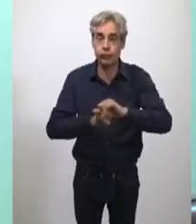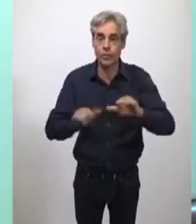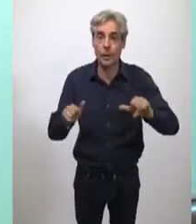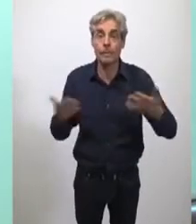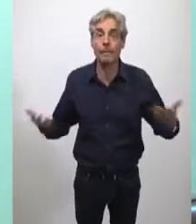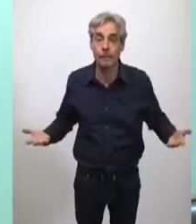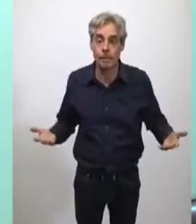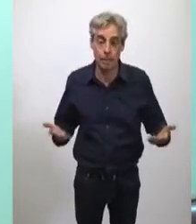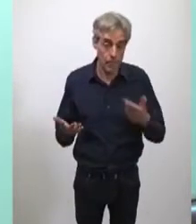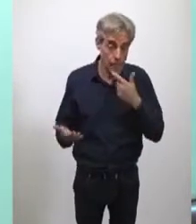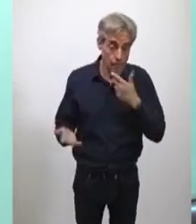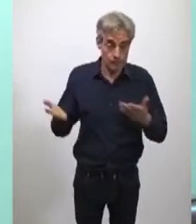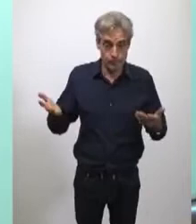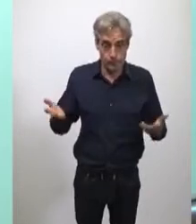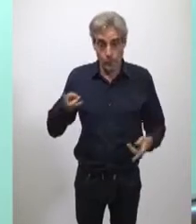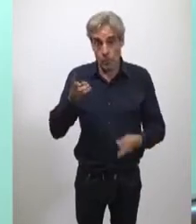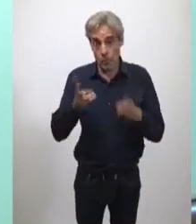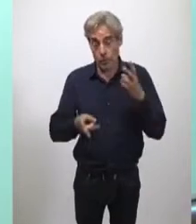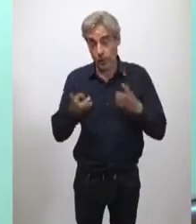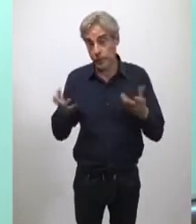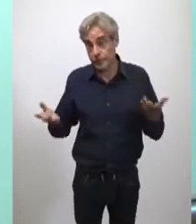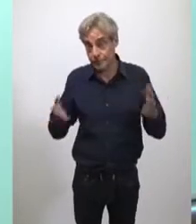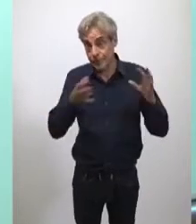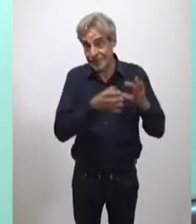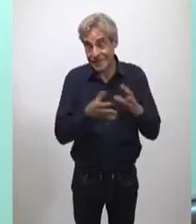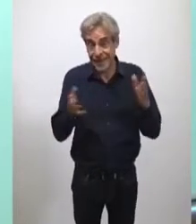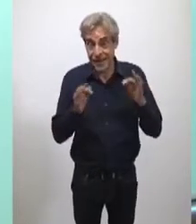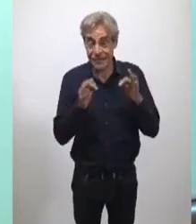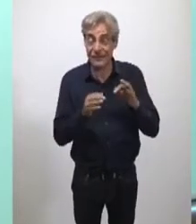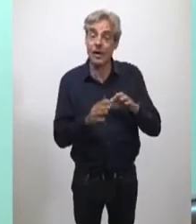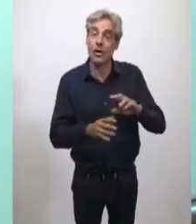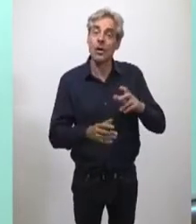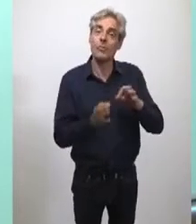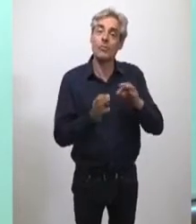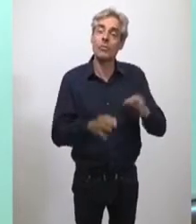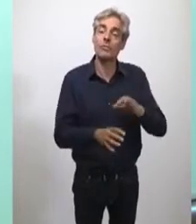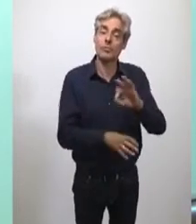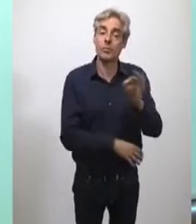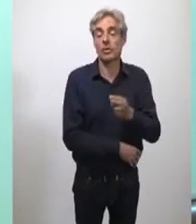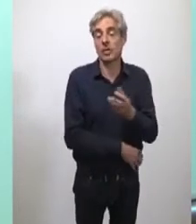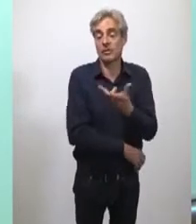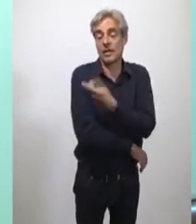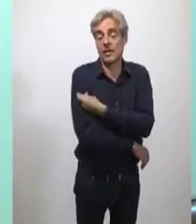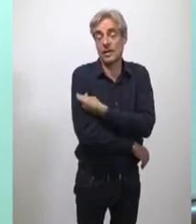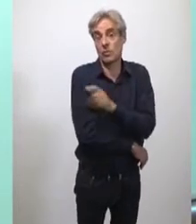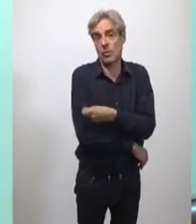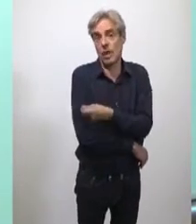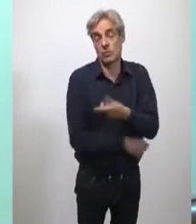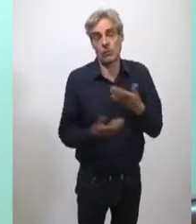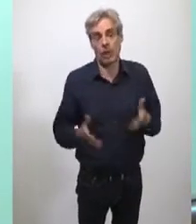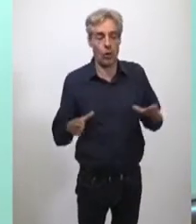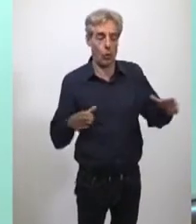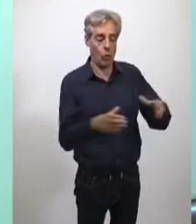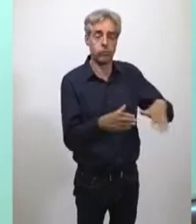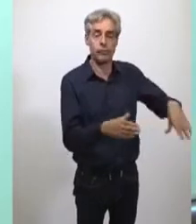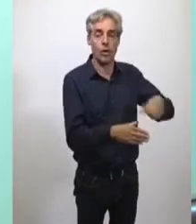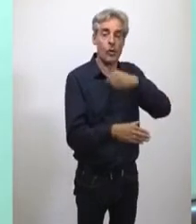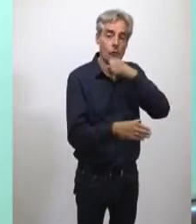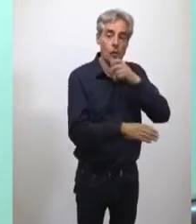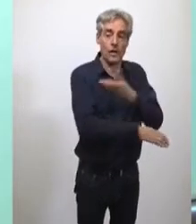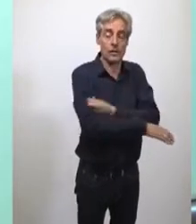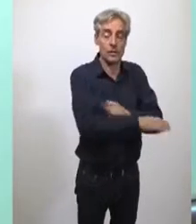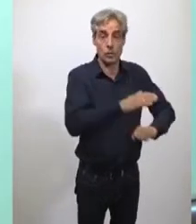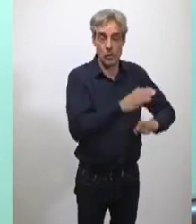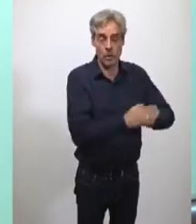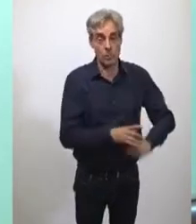qui est peut-être à mettre en lien avec le taux de vaccination, c'est-à-dire là où le virus circule le plus aujourd'hui, ce sont vers les